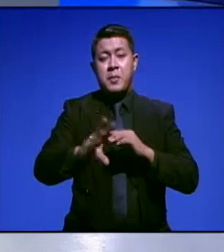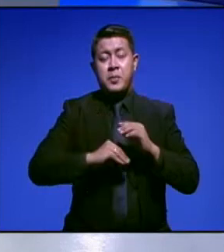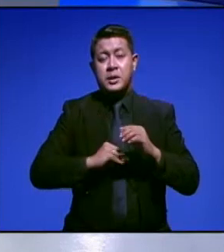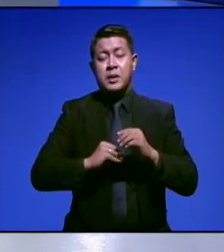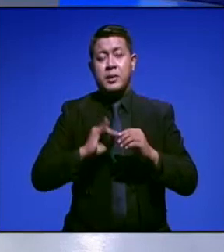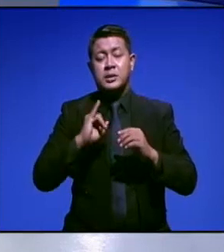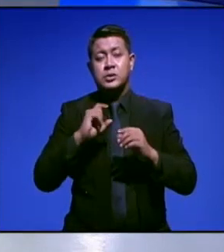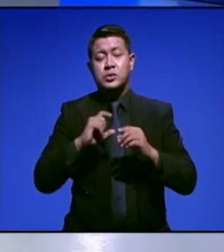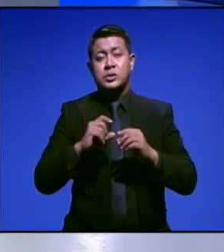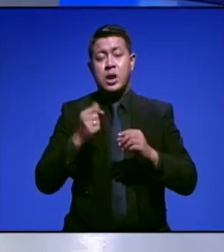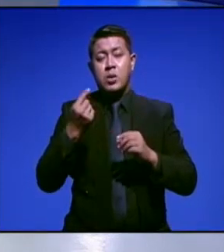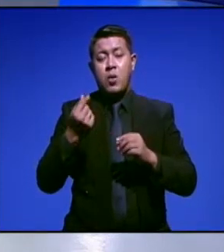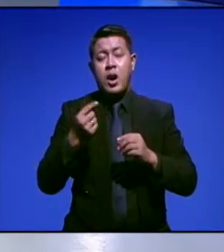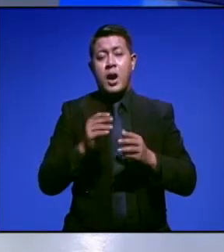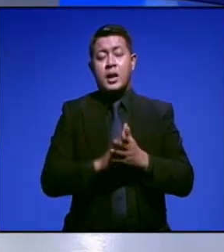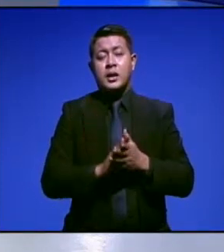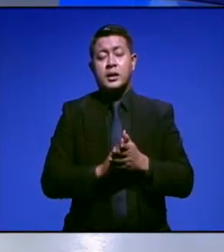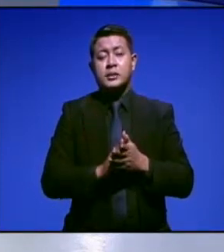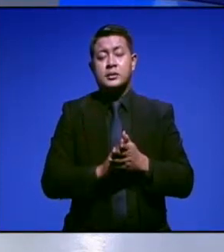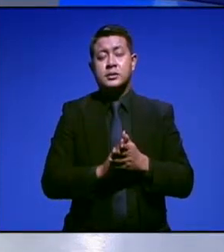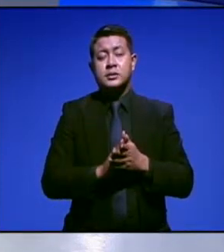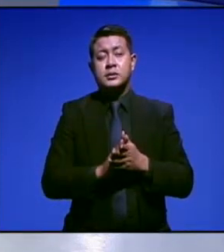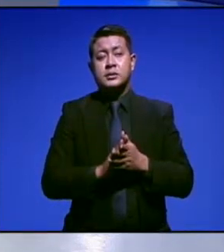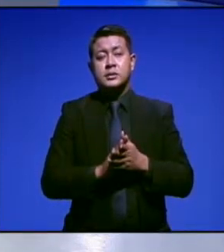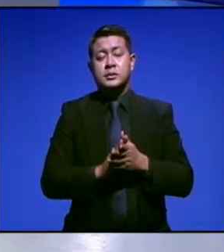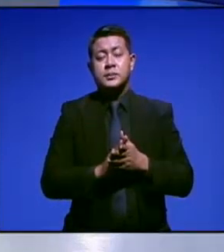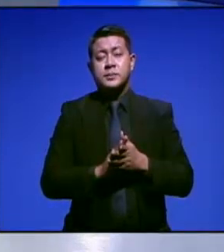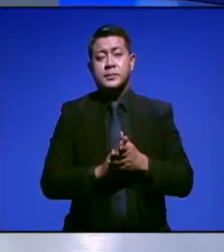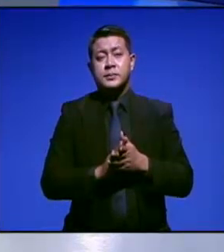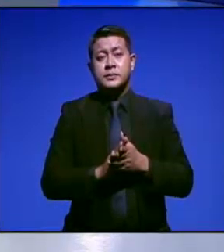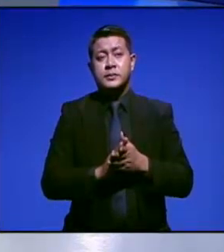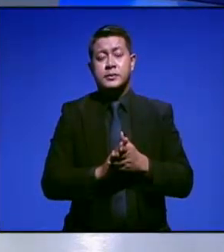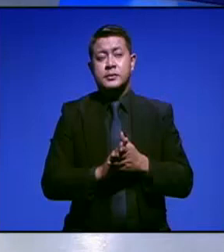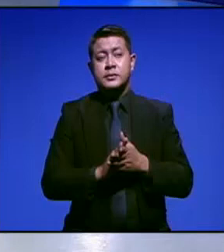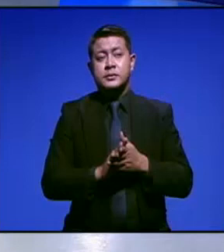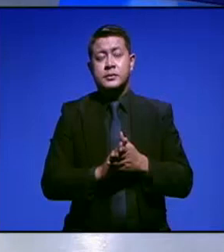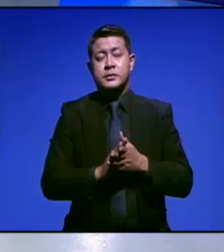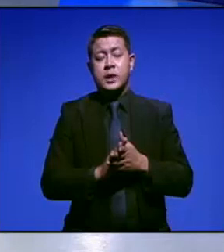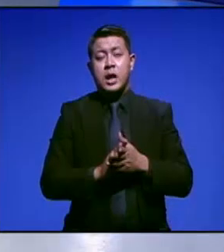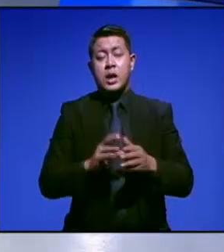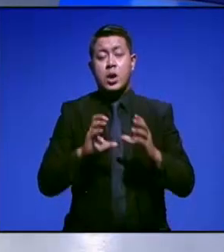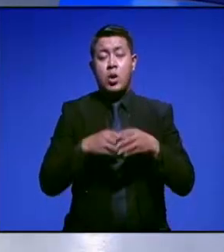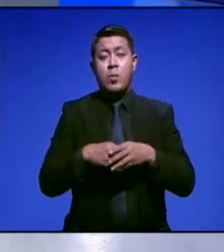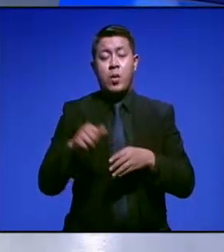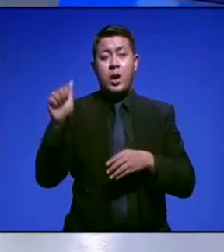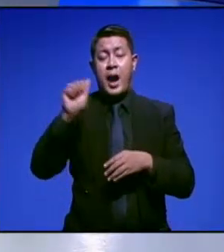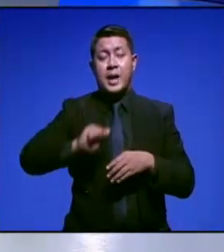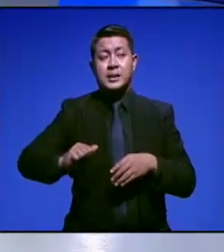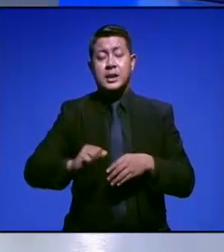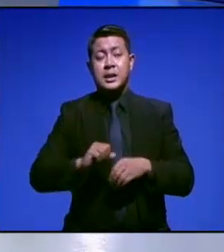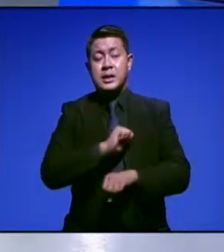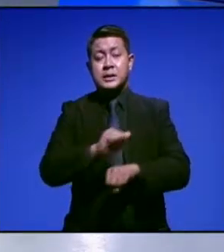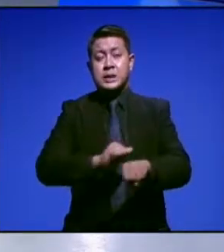institusi keuangan dan masa tenggang pajak dan asuransi sementara di kelompok negara ASEAN Singapura